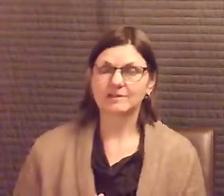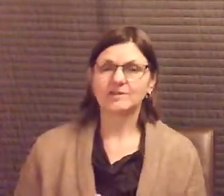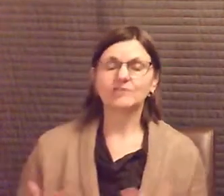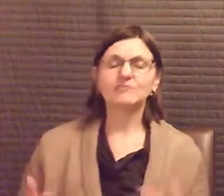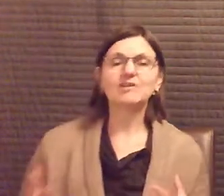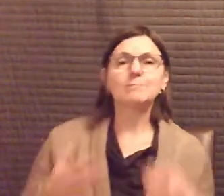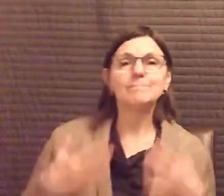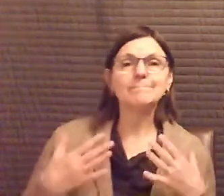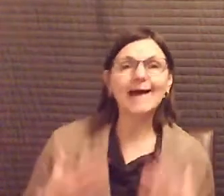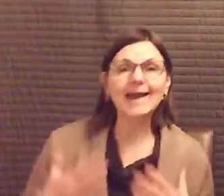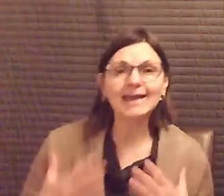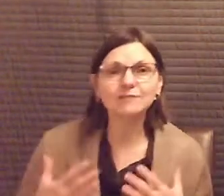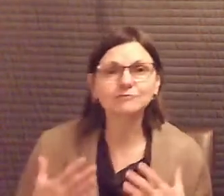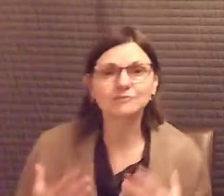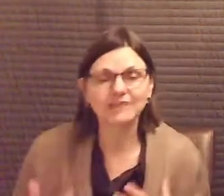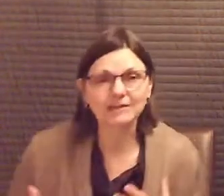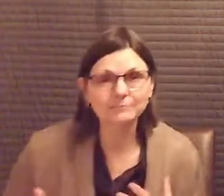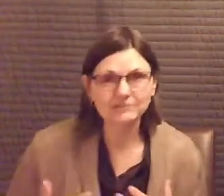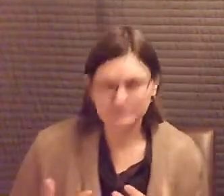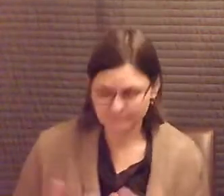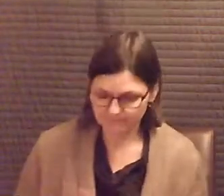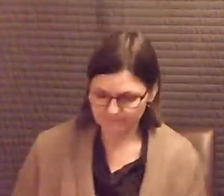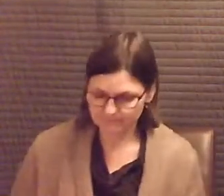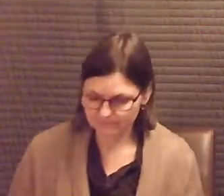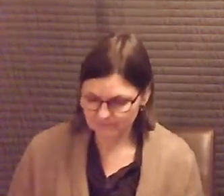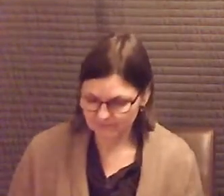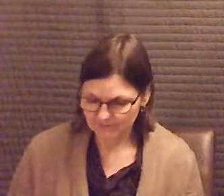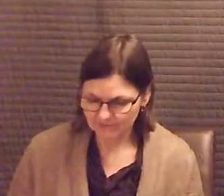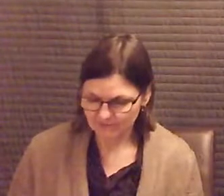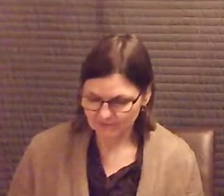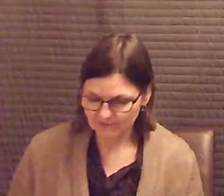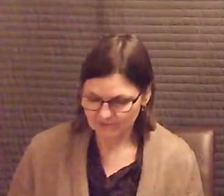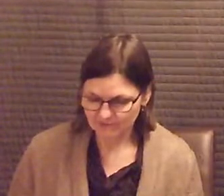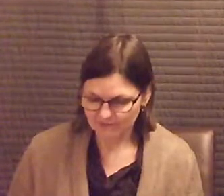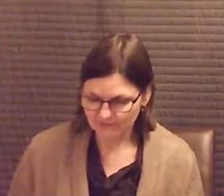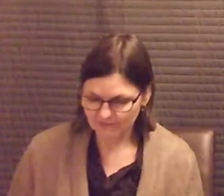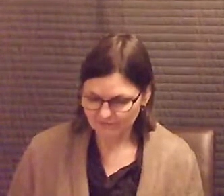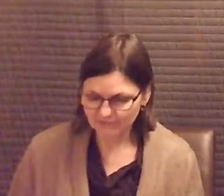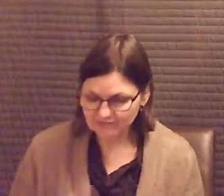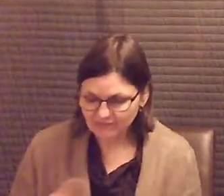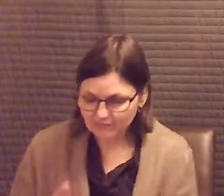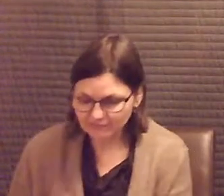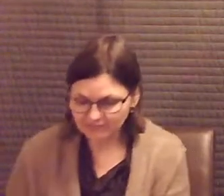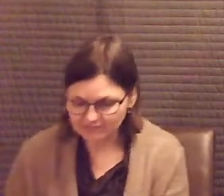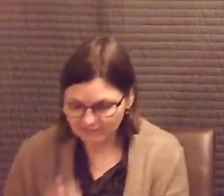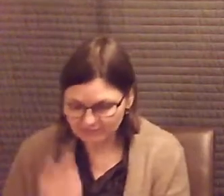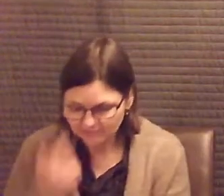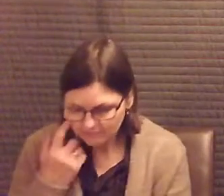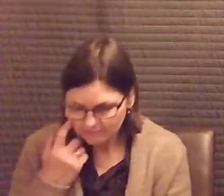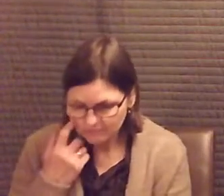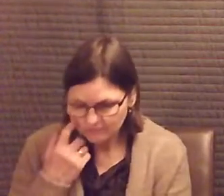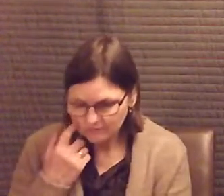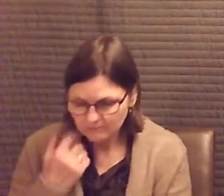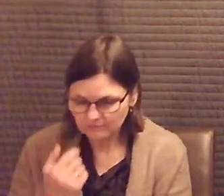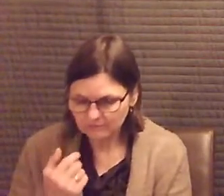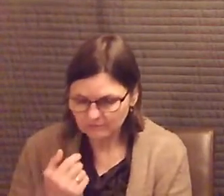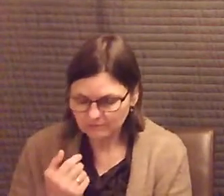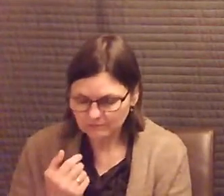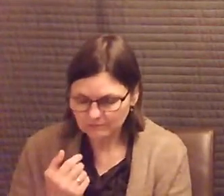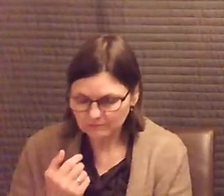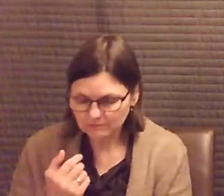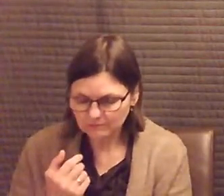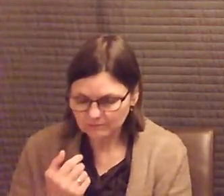wie mij verwerpt dus die voor tussen voor die services weetjes evenwichtig zegt en nu wonen hier is